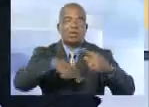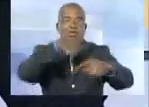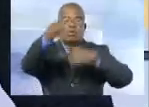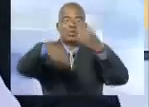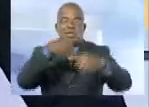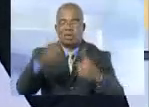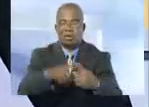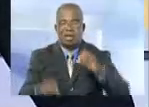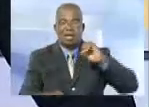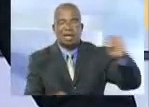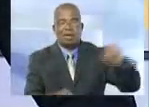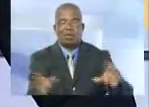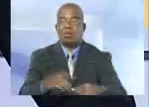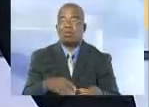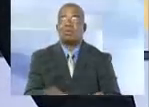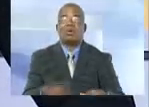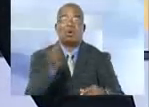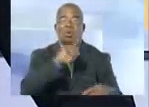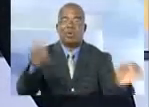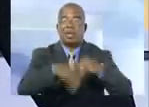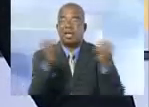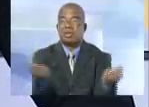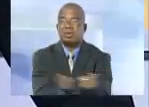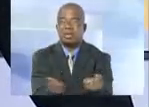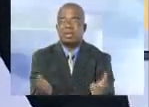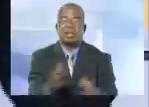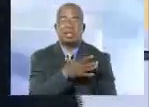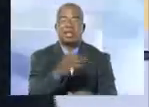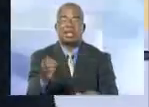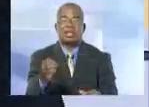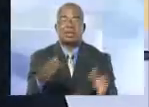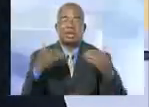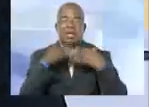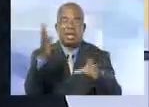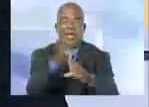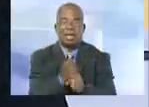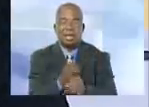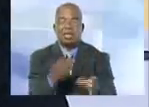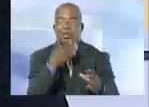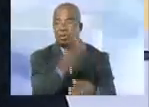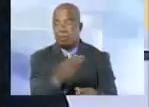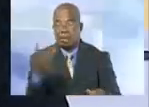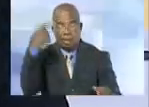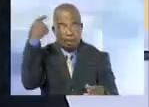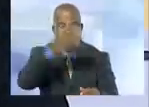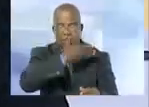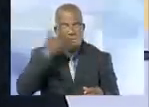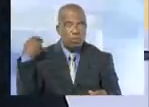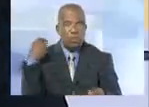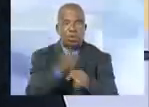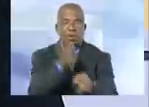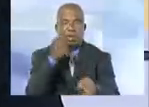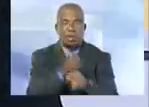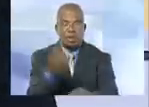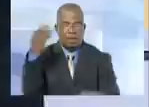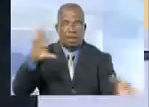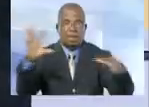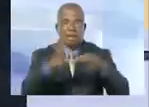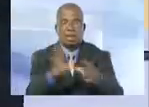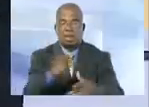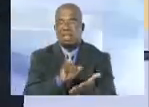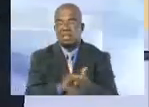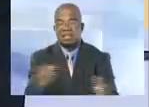l'ONG Aweco a reçu des équipements pour mieux travailler. Investi dans la lutte contre la pauvreté, la promotion de la cohésion sociale,